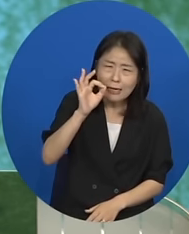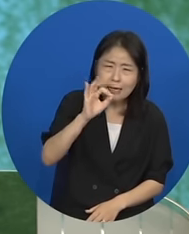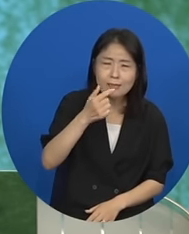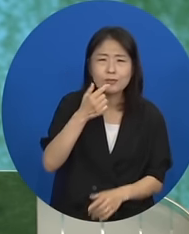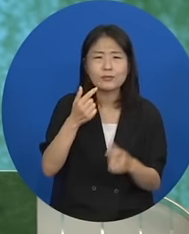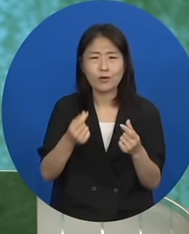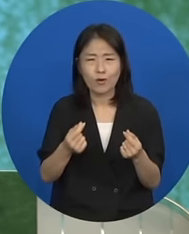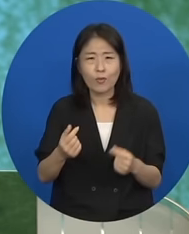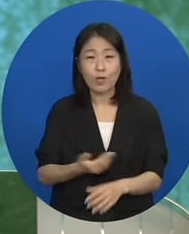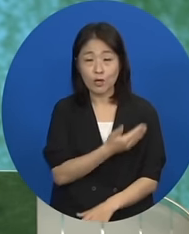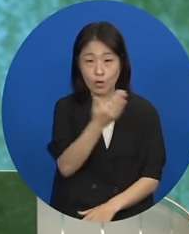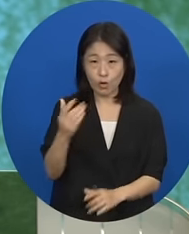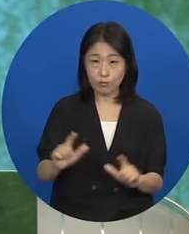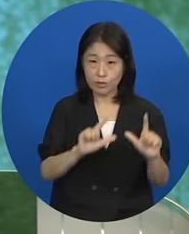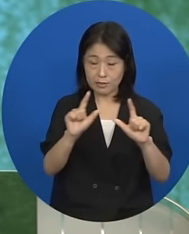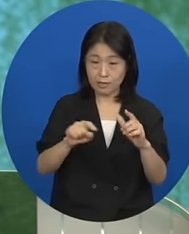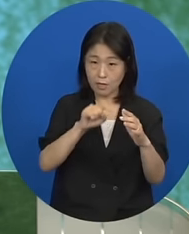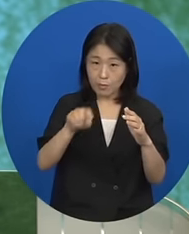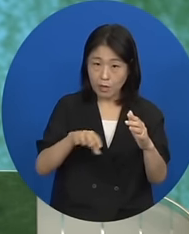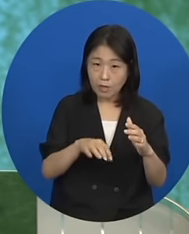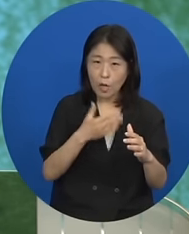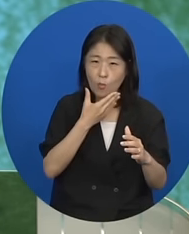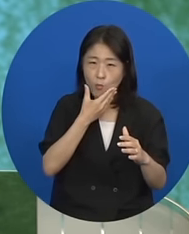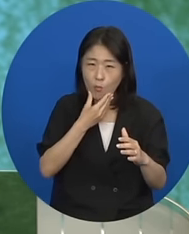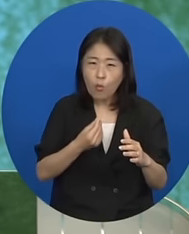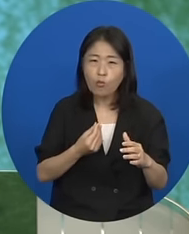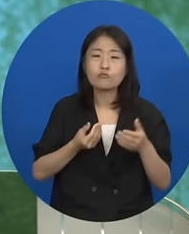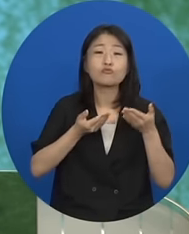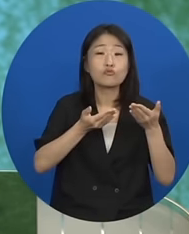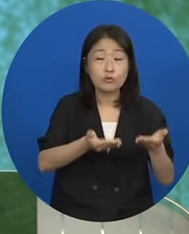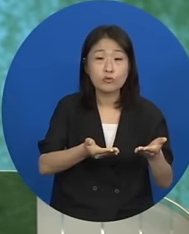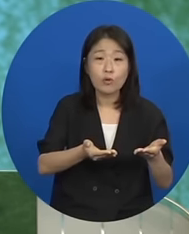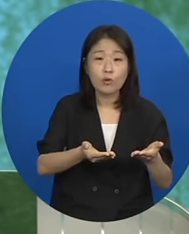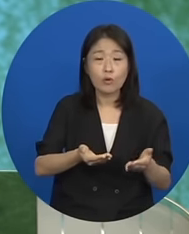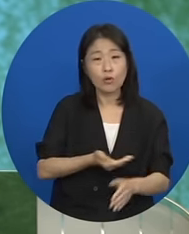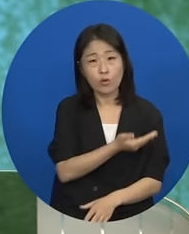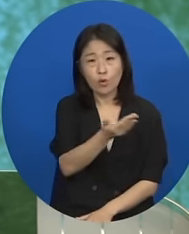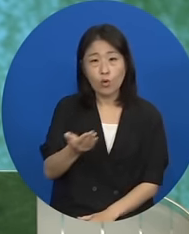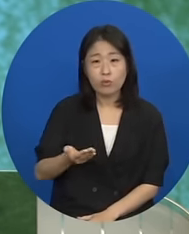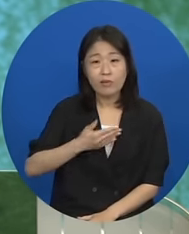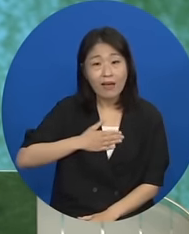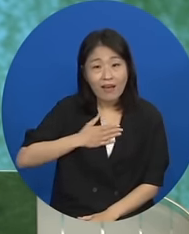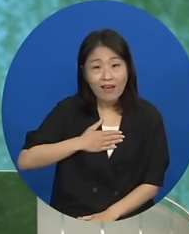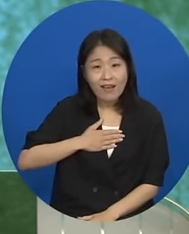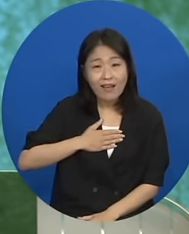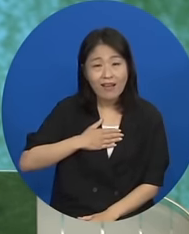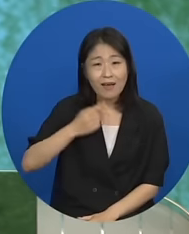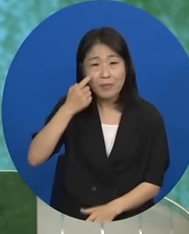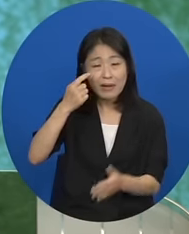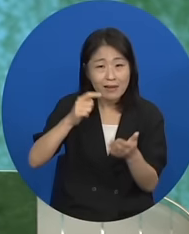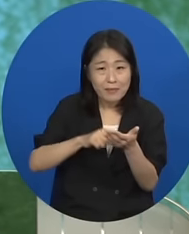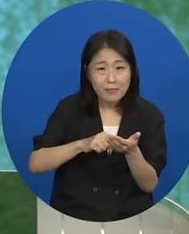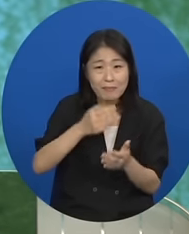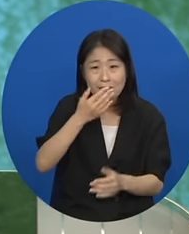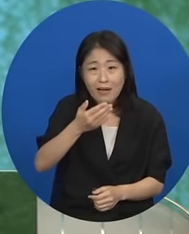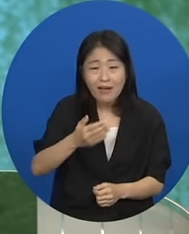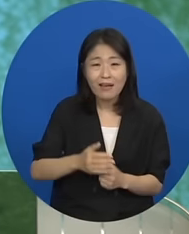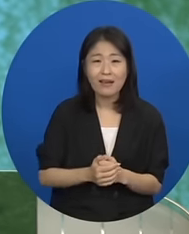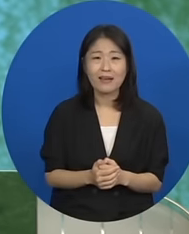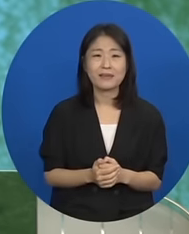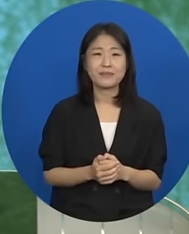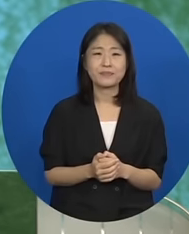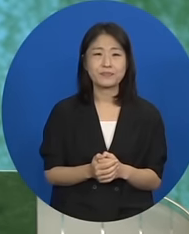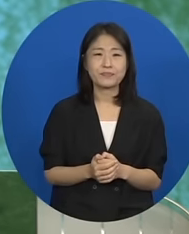여러분들의 삶에 하나님이 복을 주셨대요 여러분 뭔지 그거 알고 겠어요 찾으셨습니까 여러분들의 삶 가운데 숨겨져 있는